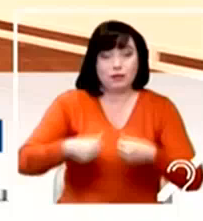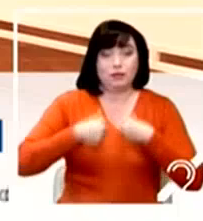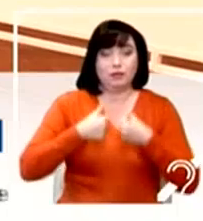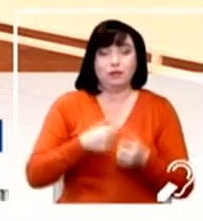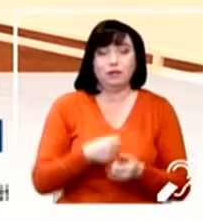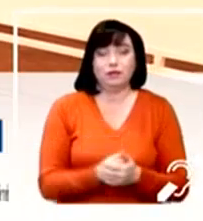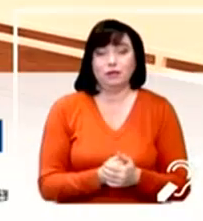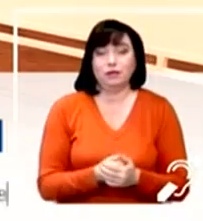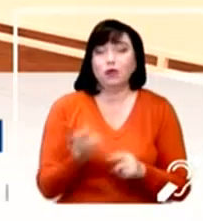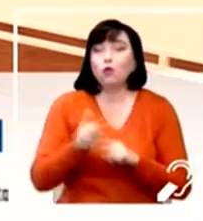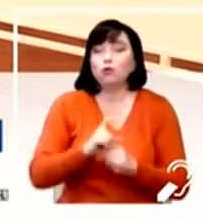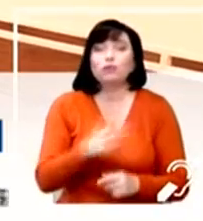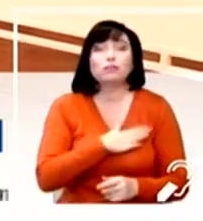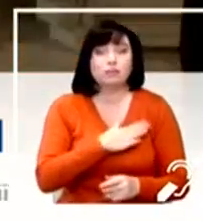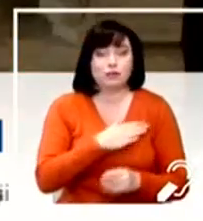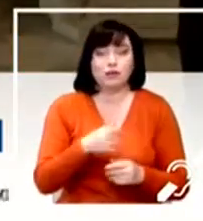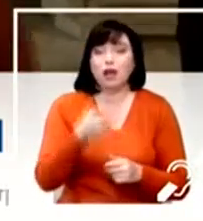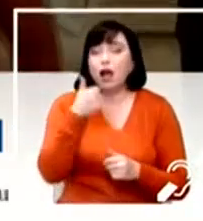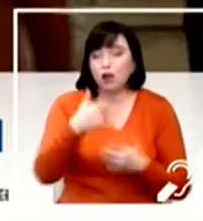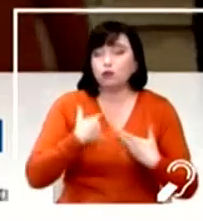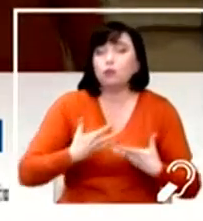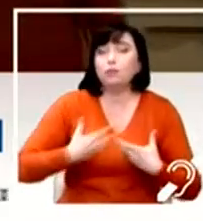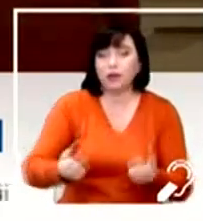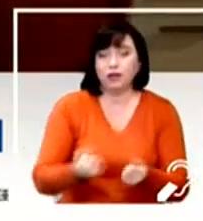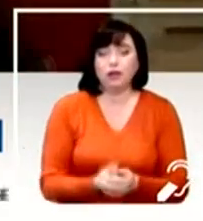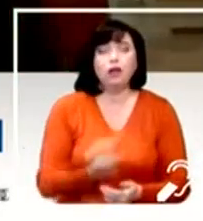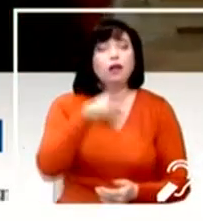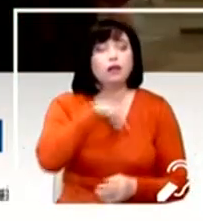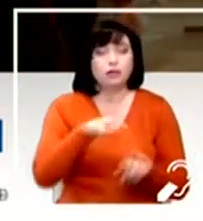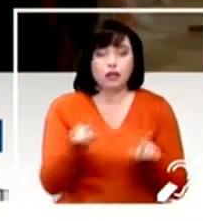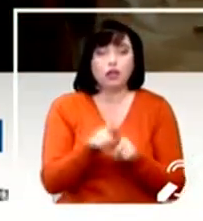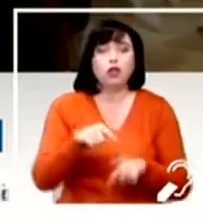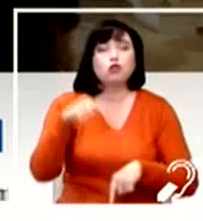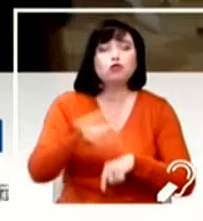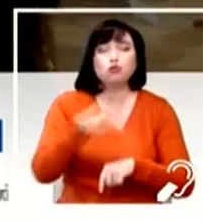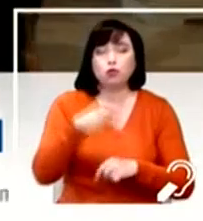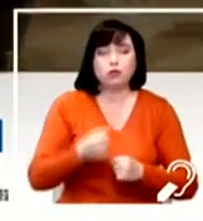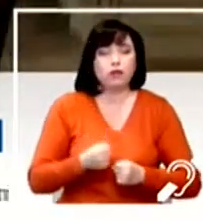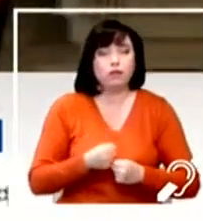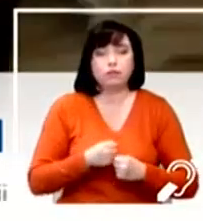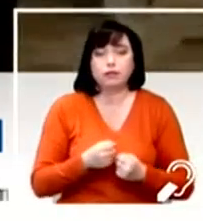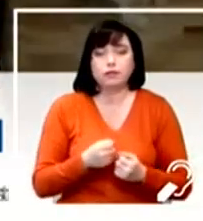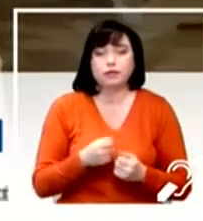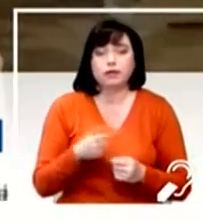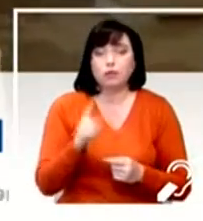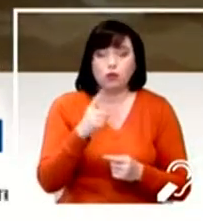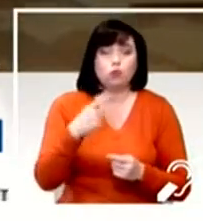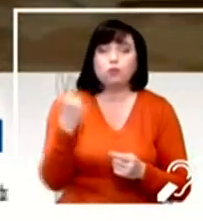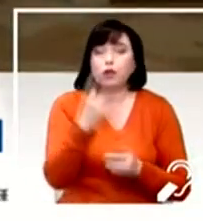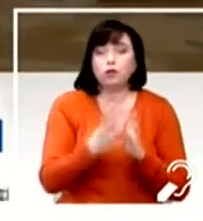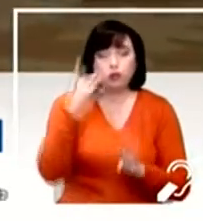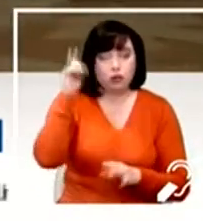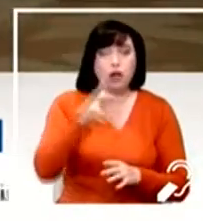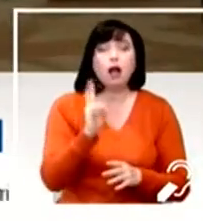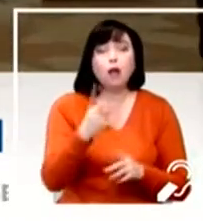de cald sunt și ce frumos ne-au primit. Niște emoții răscolitoare, în primul rând pentru că știm cui a fost